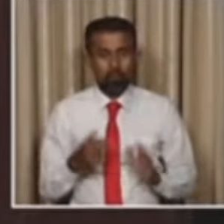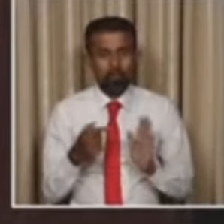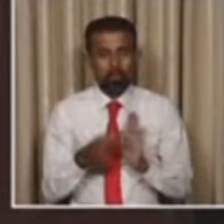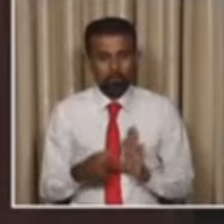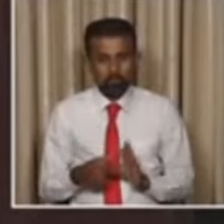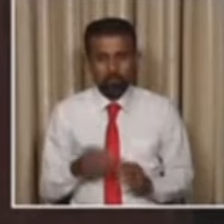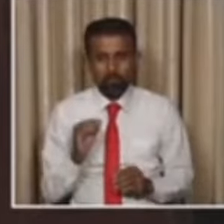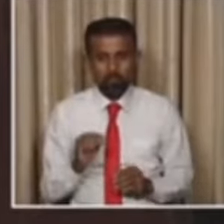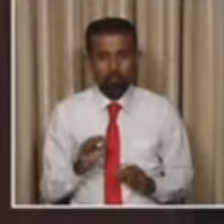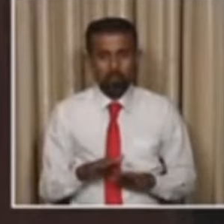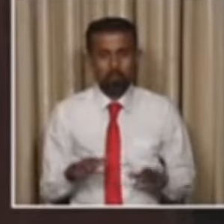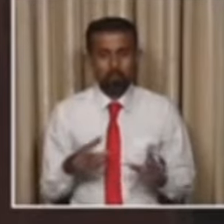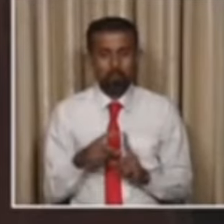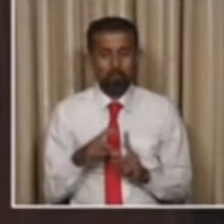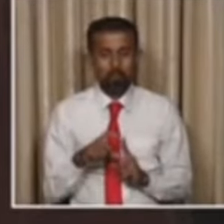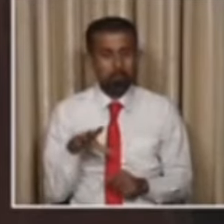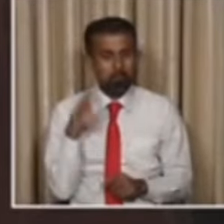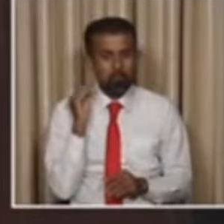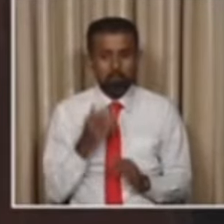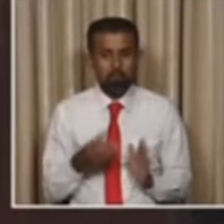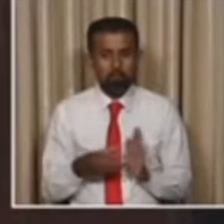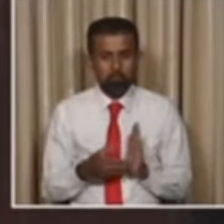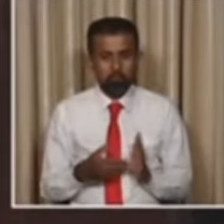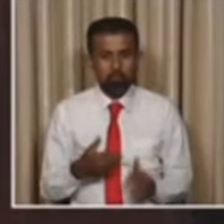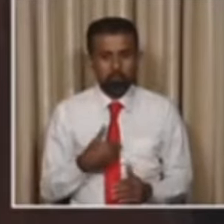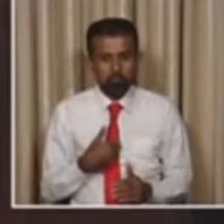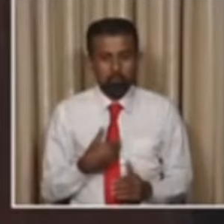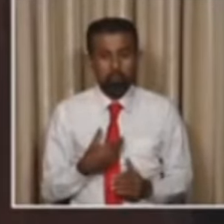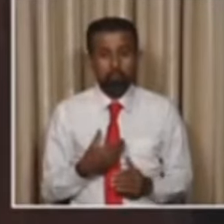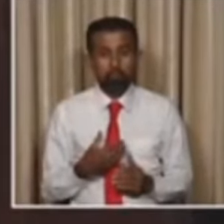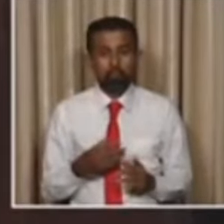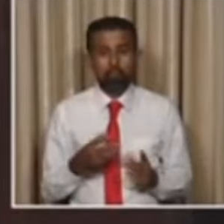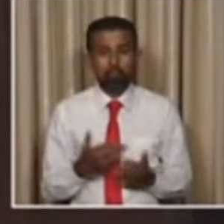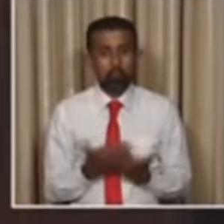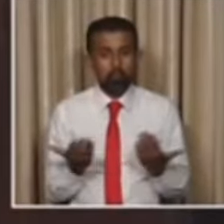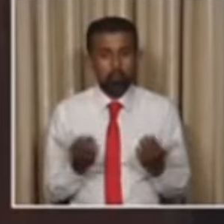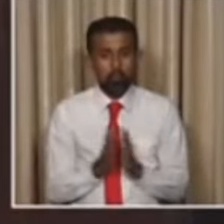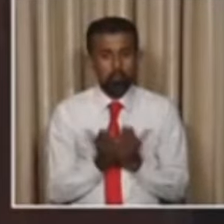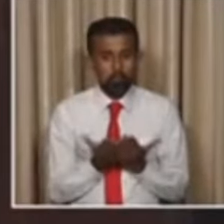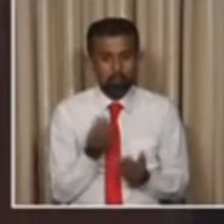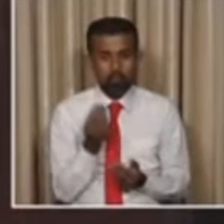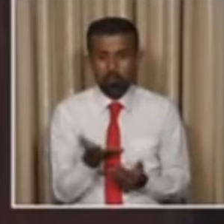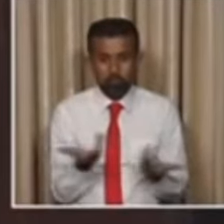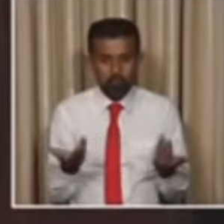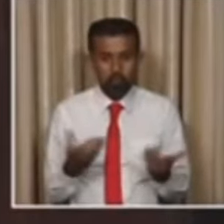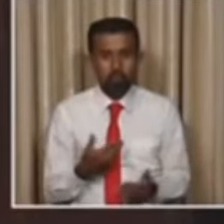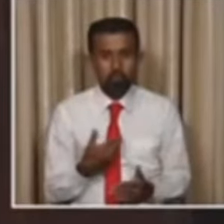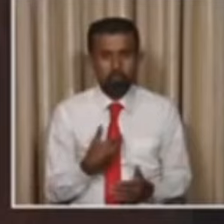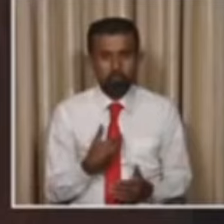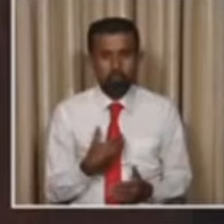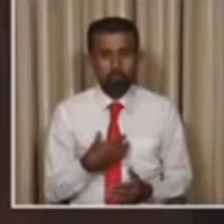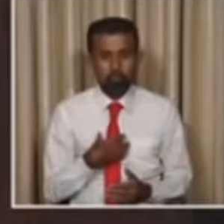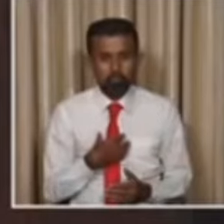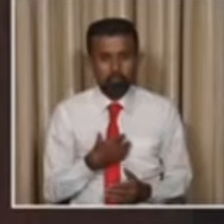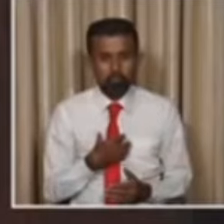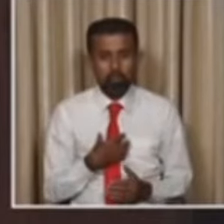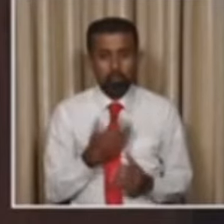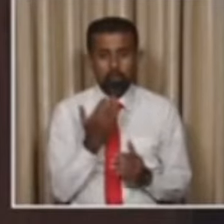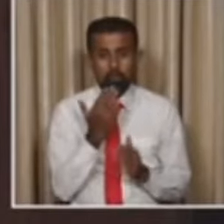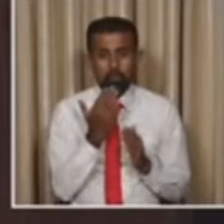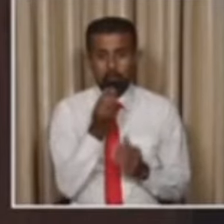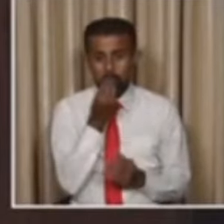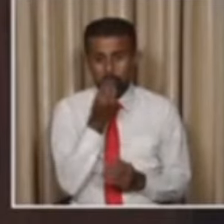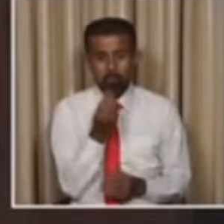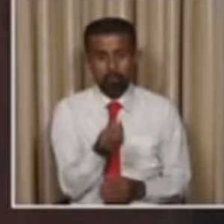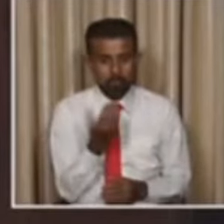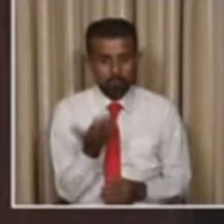ඉන්න දරුව ප්‍රධ්‍යාපන ලබාගන්න බරු දුක්විදිනවන දරුවට පොත්තික කරන්න බරු දුක්විදින අම්මෙක්තාත්තෙක් ඉන්නවන අද පාස්කෝලට බත්තික බේල දෙන්න කියලා